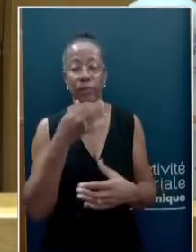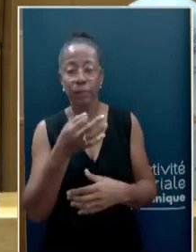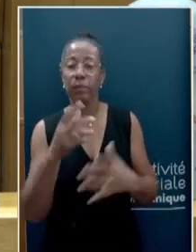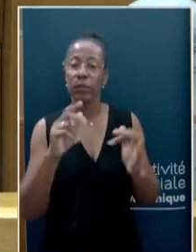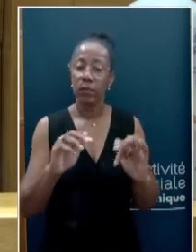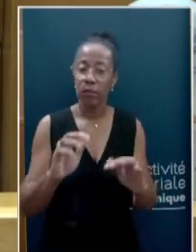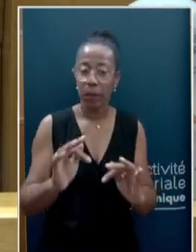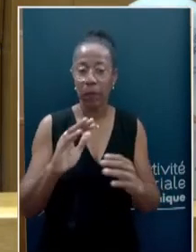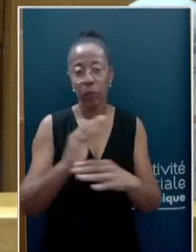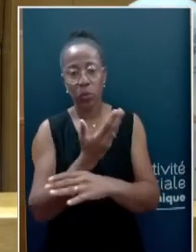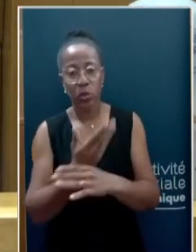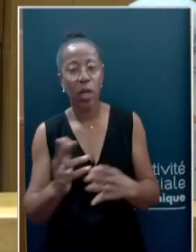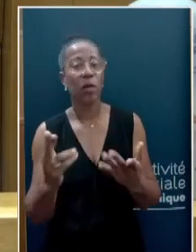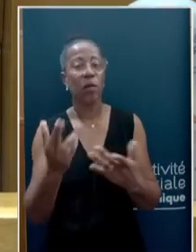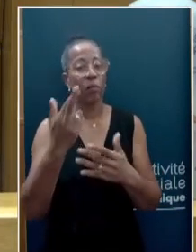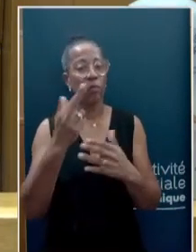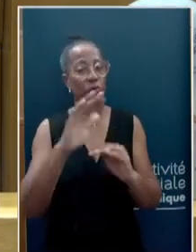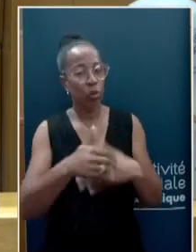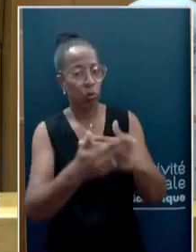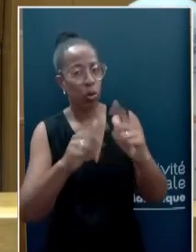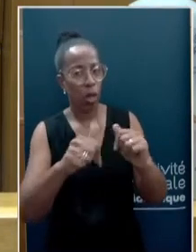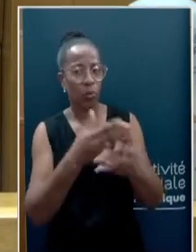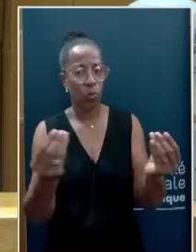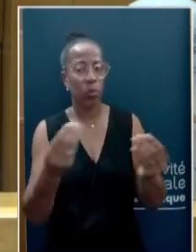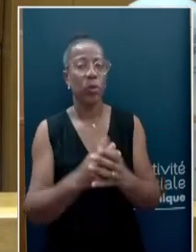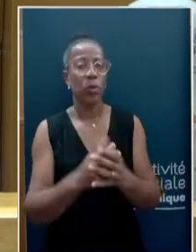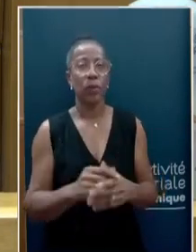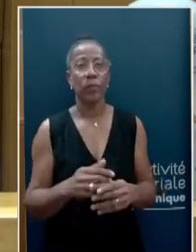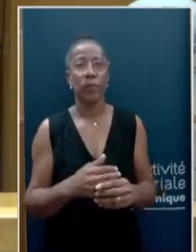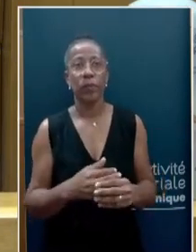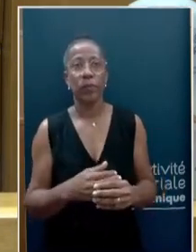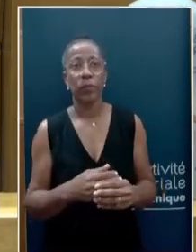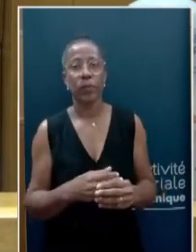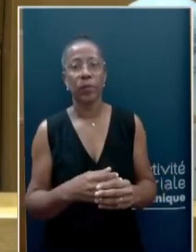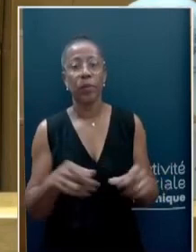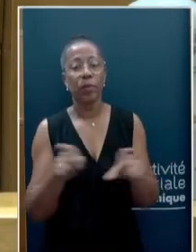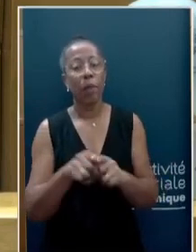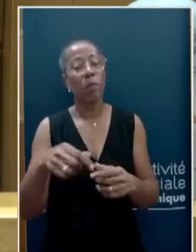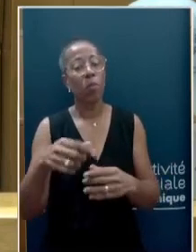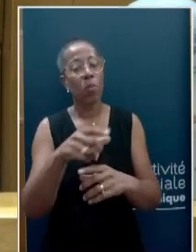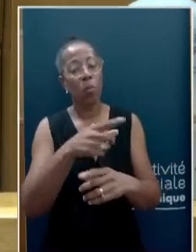projets, même le ligatoire de Mangovulsin est repris. Et ce qui est astucieux, c'est que vous